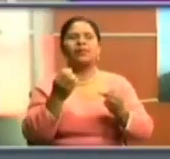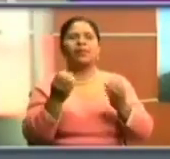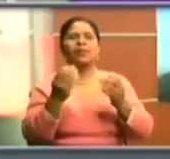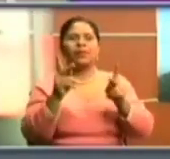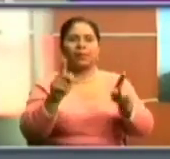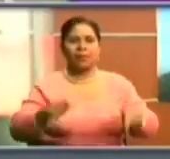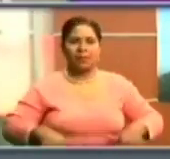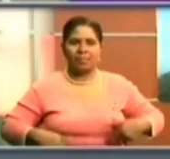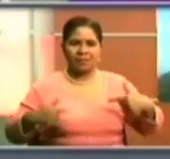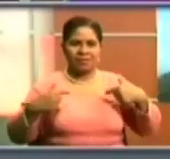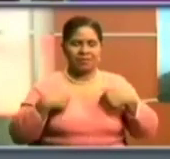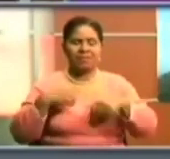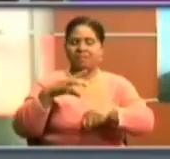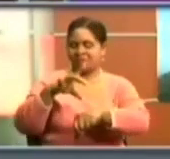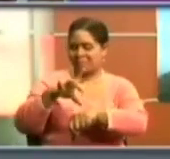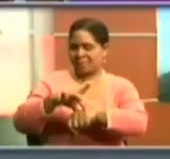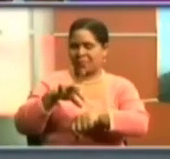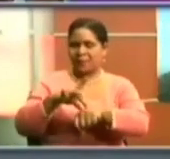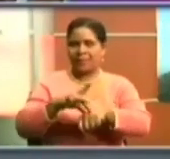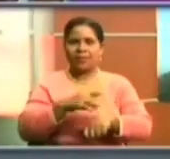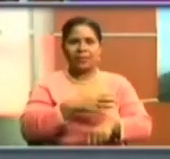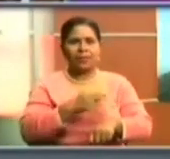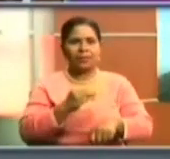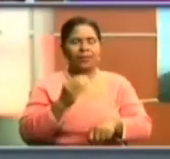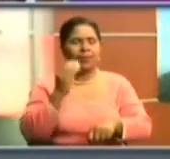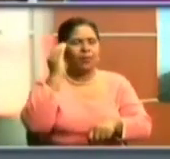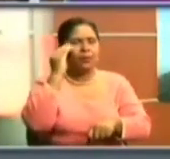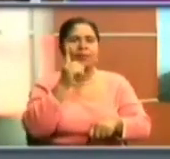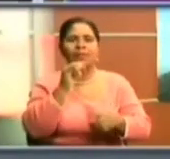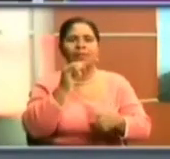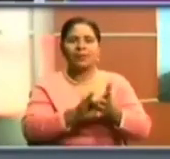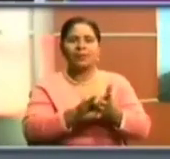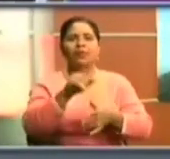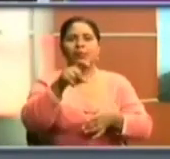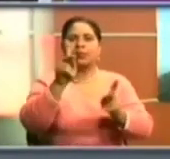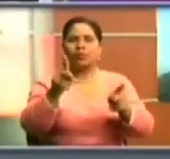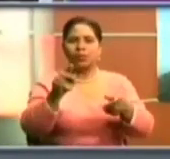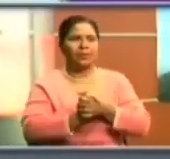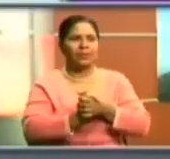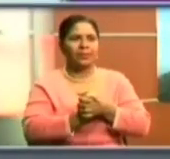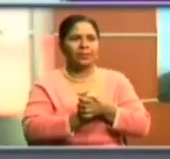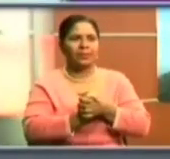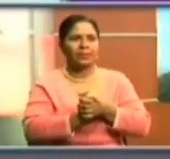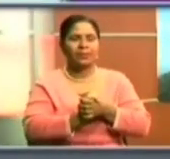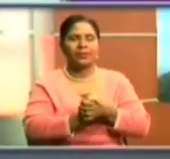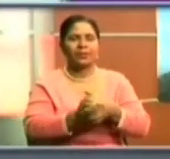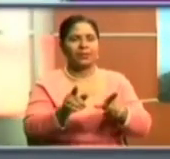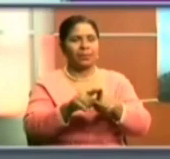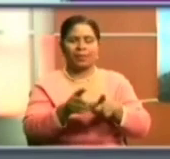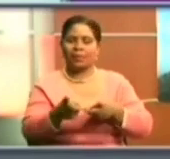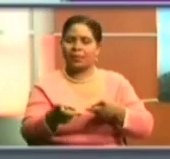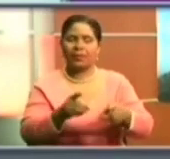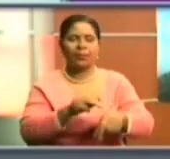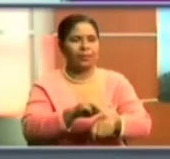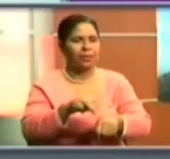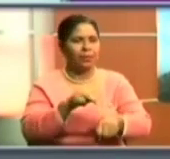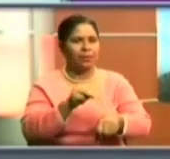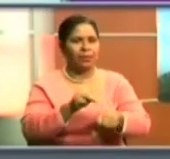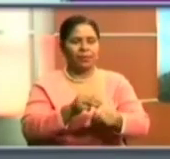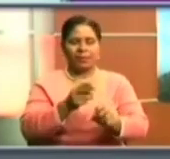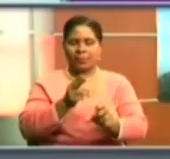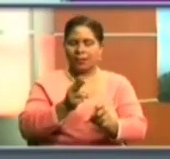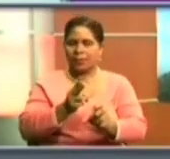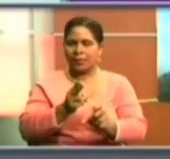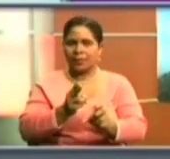qui vivent sur un territoire et puis faire connaissance avec ensemble besoin de monde sa yo. Sous direction ministère intérieur